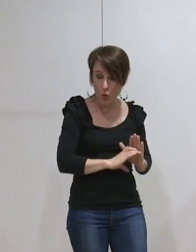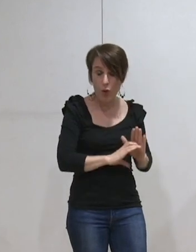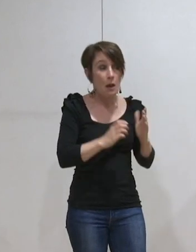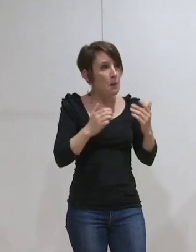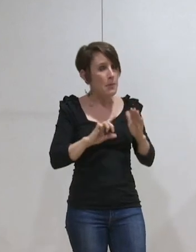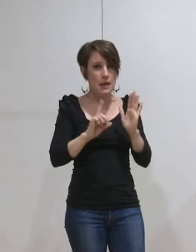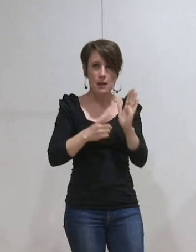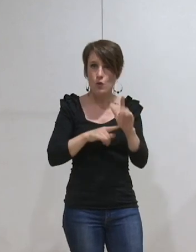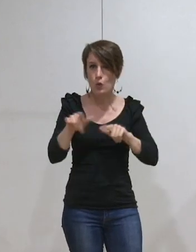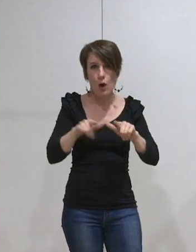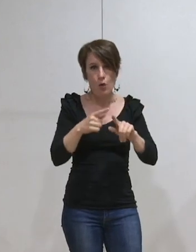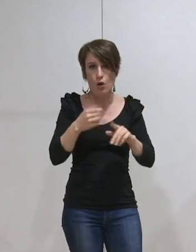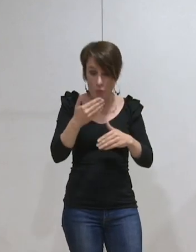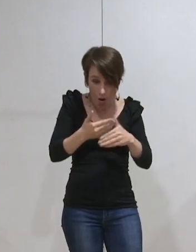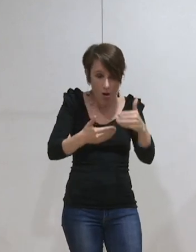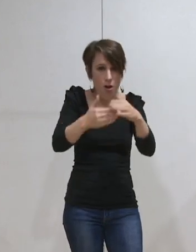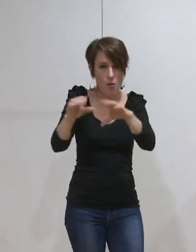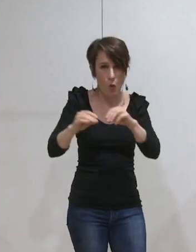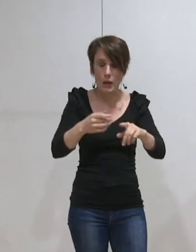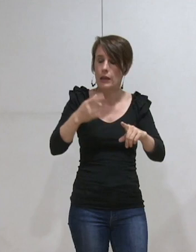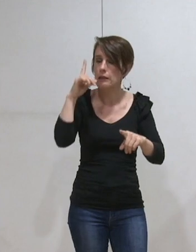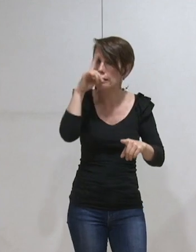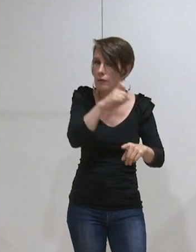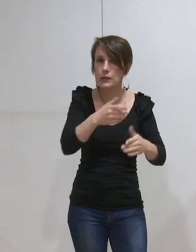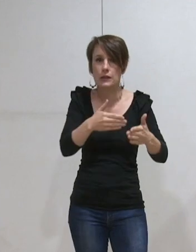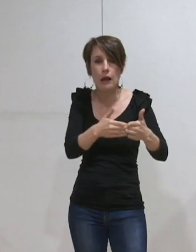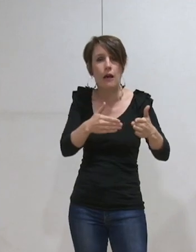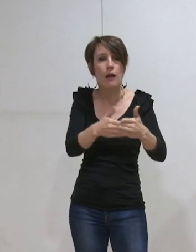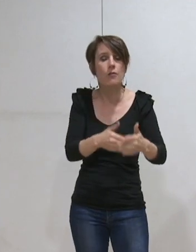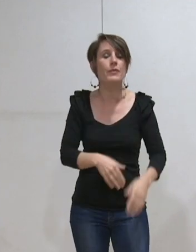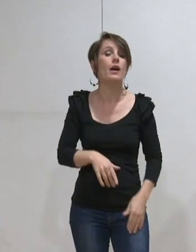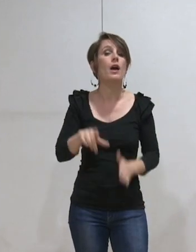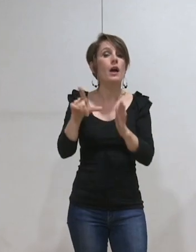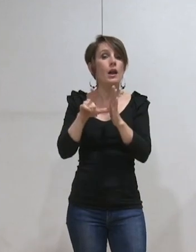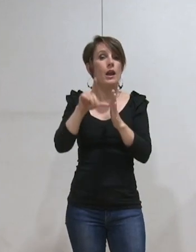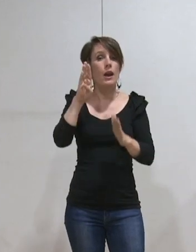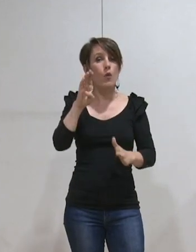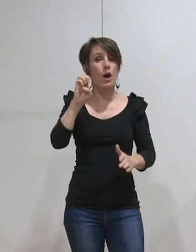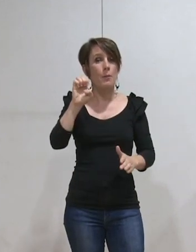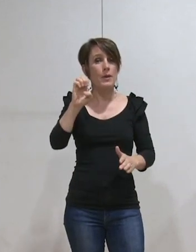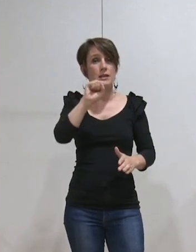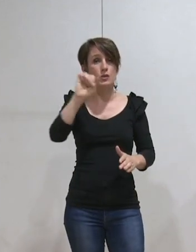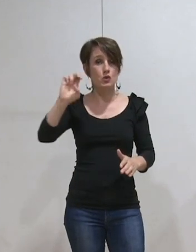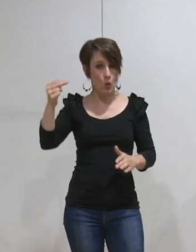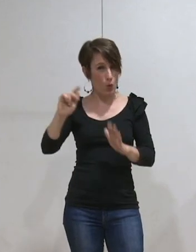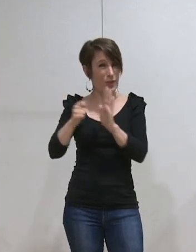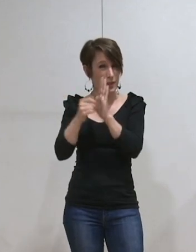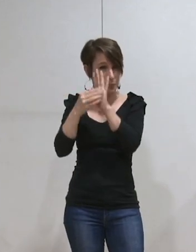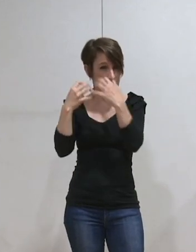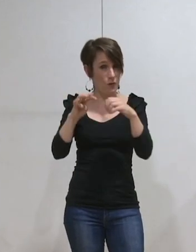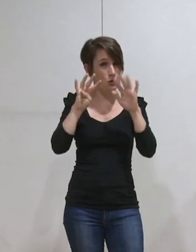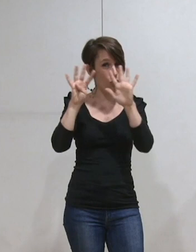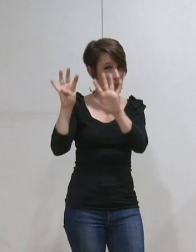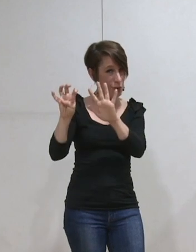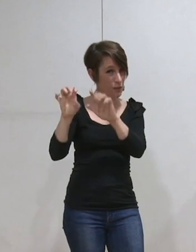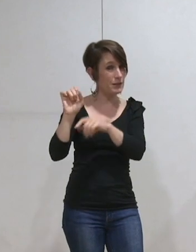logement est difficile à mettre en œuvre la loi Besson de mai 90 s'intitulé elle visait à